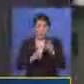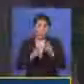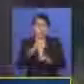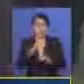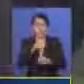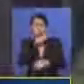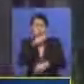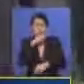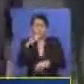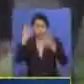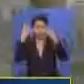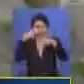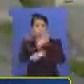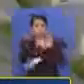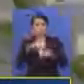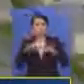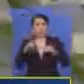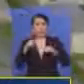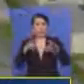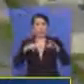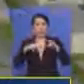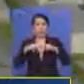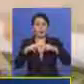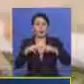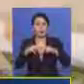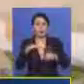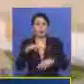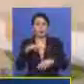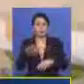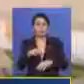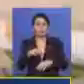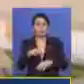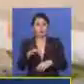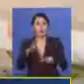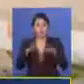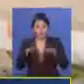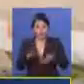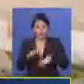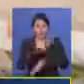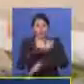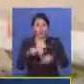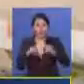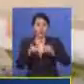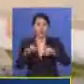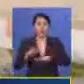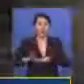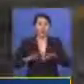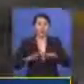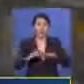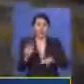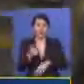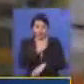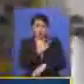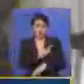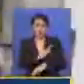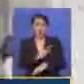кезінде көпбейінді университет ауруханасының құрылысы да баяндалды. Ал мына мың орындық медициналық мекеме жеке инвестордың қаражатына салынып